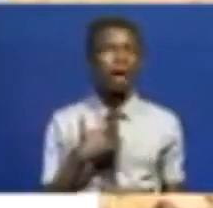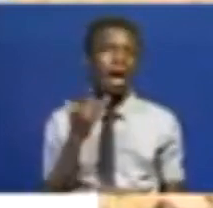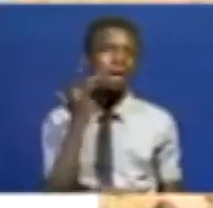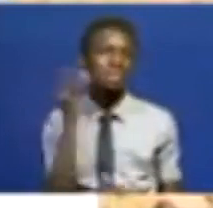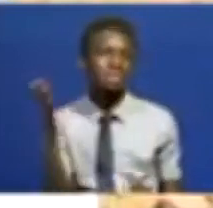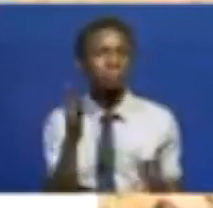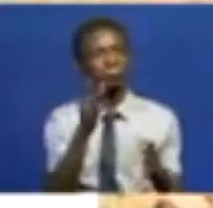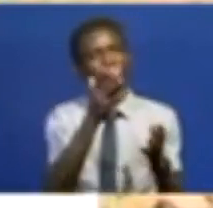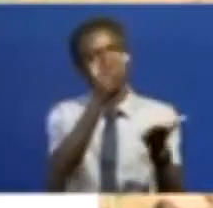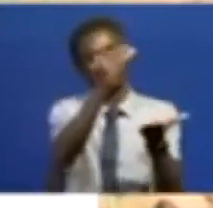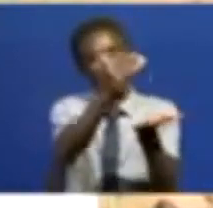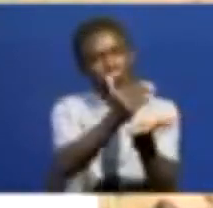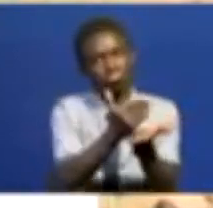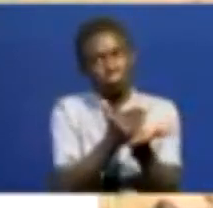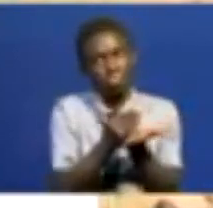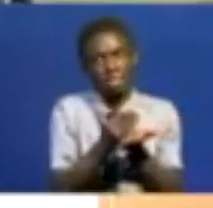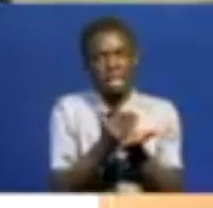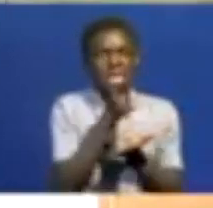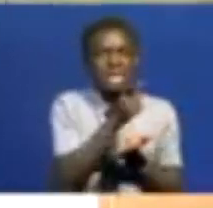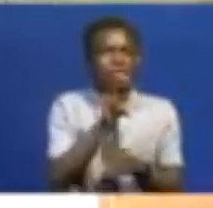ili hata itembee kwenda shule.